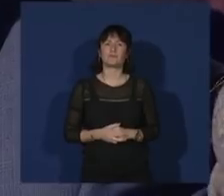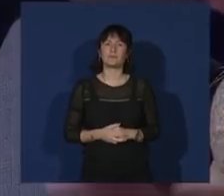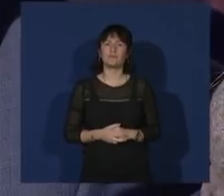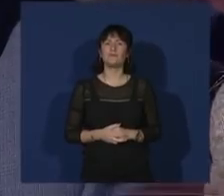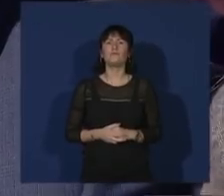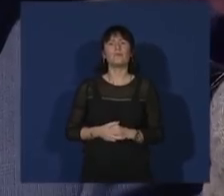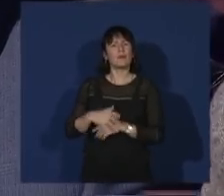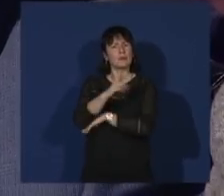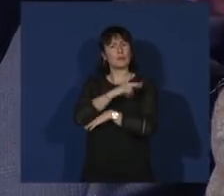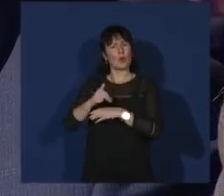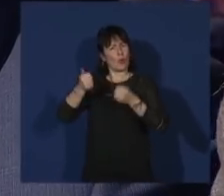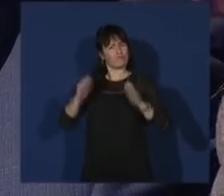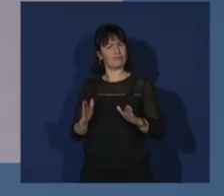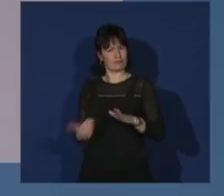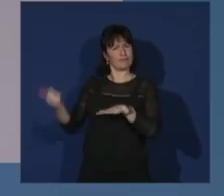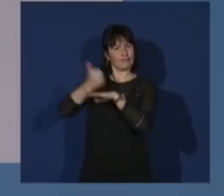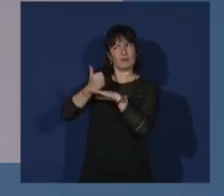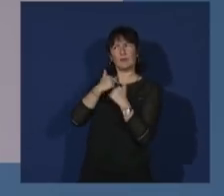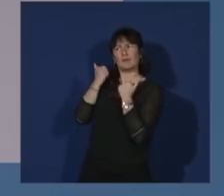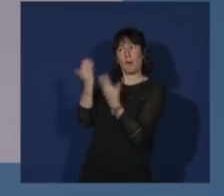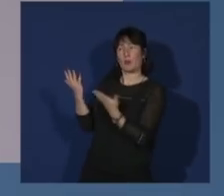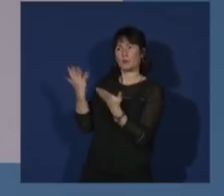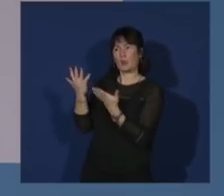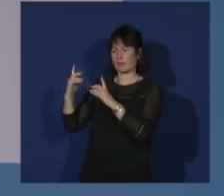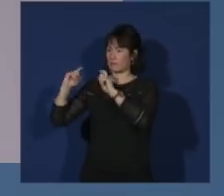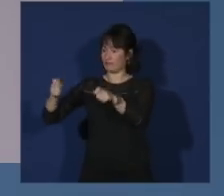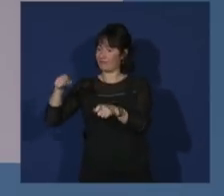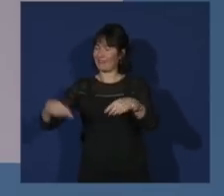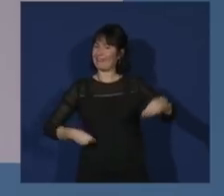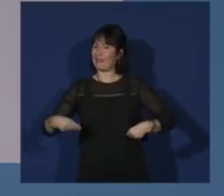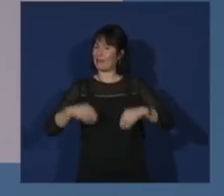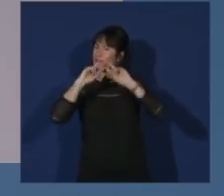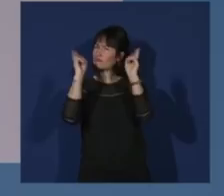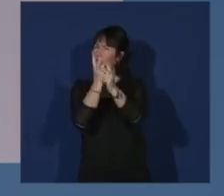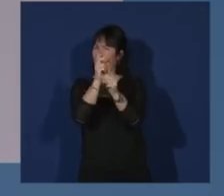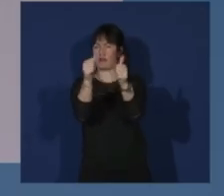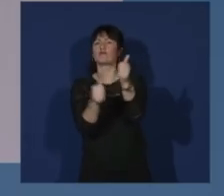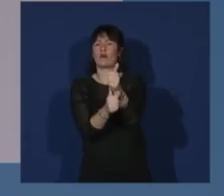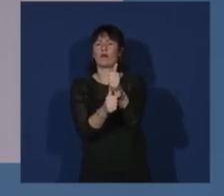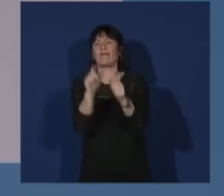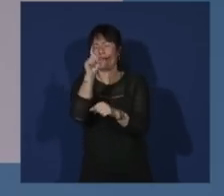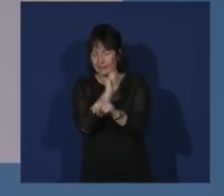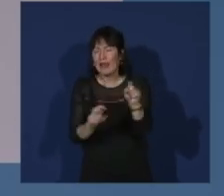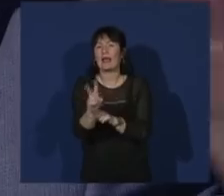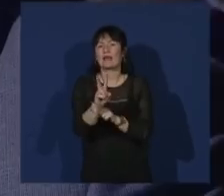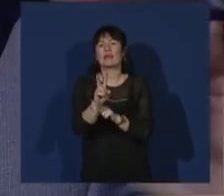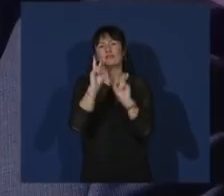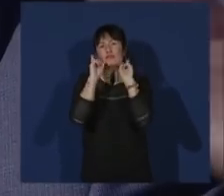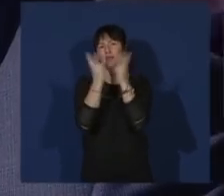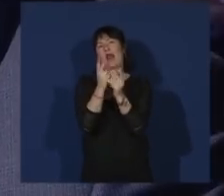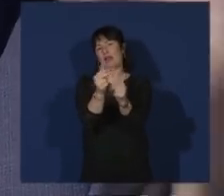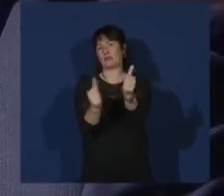au bureau exécutif de te nommer directeur général adjoint, délégué général adjoint de notre mouvement.